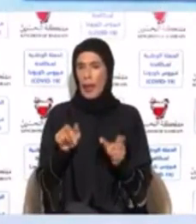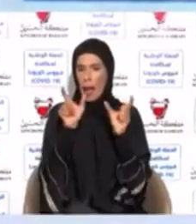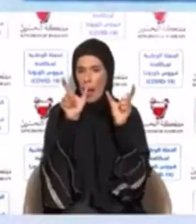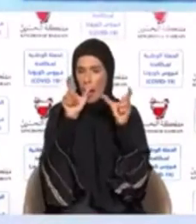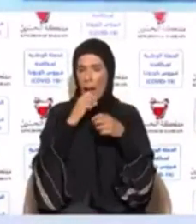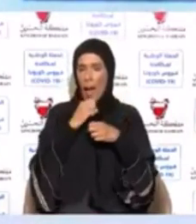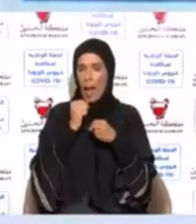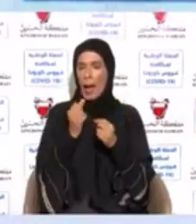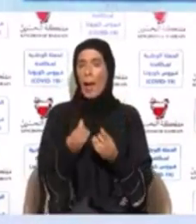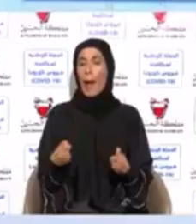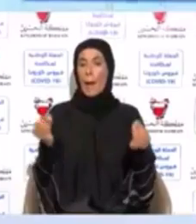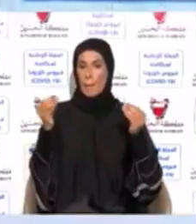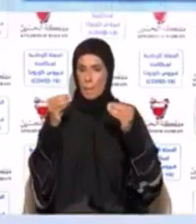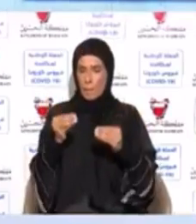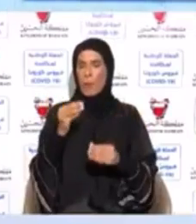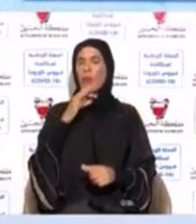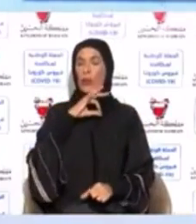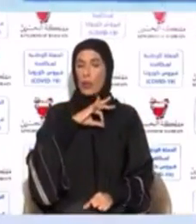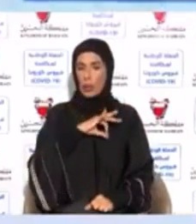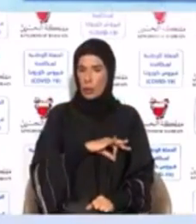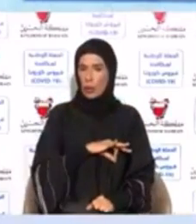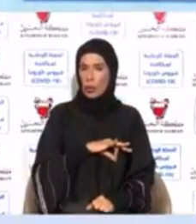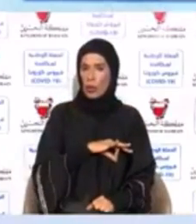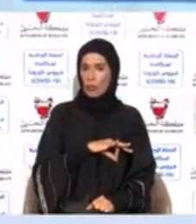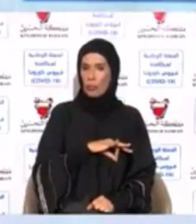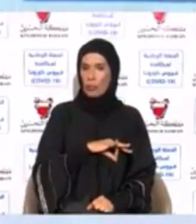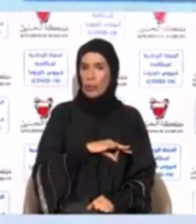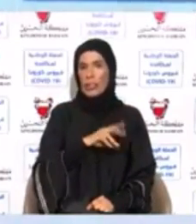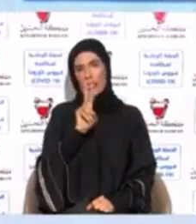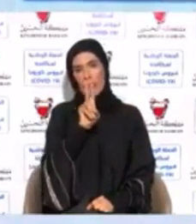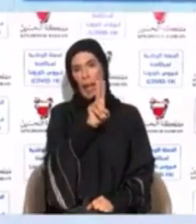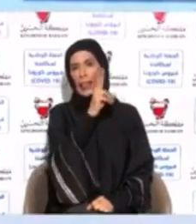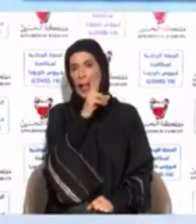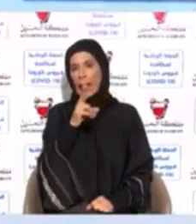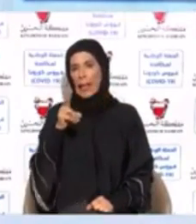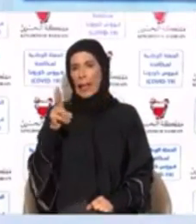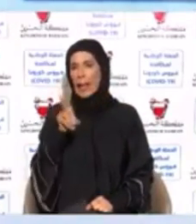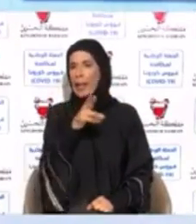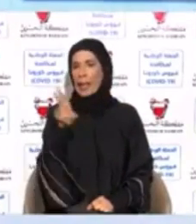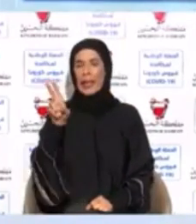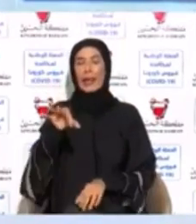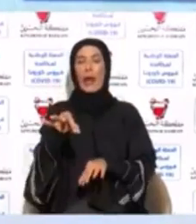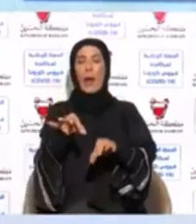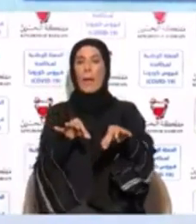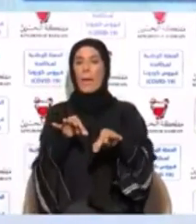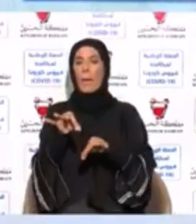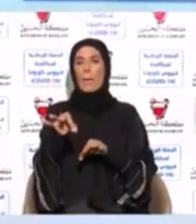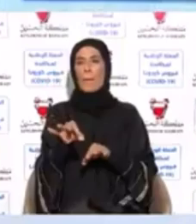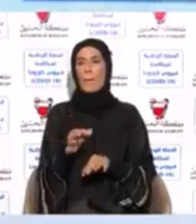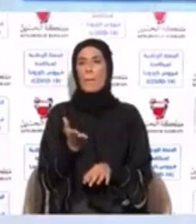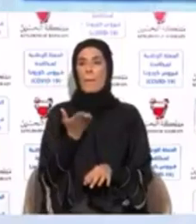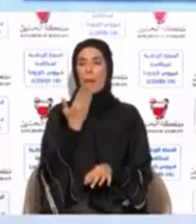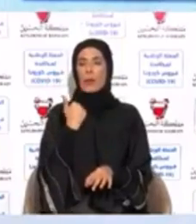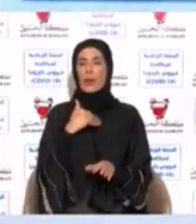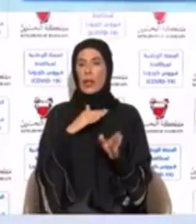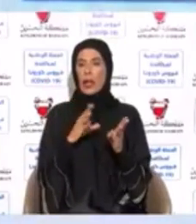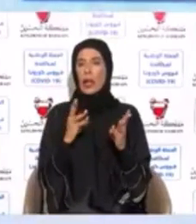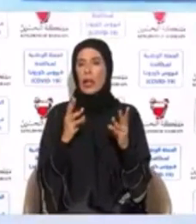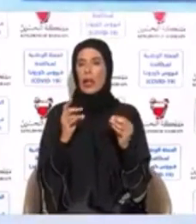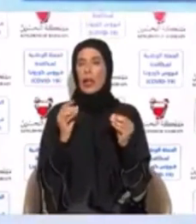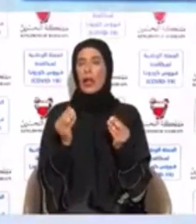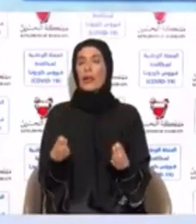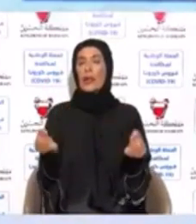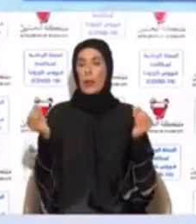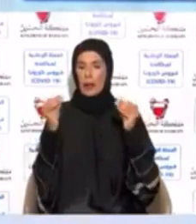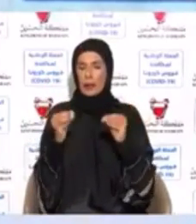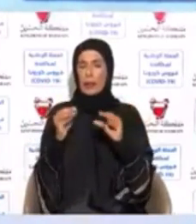نشوفها أن هي يشوفها الفريق أن هي تفيد فعلًا بيتخذ فيه إجراءات ثانية. فأي عدم التزام أو أي خلينا نقول أعداد زيادة